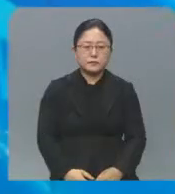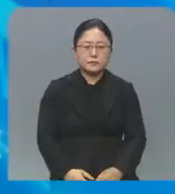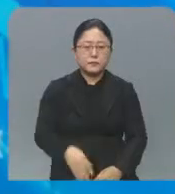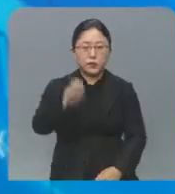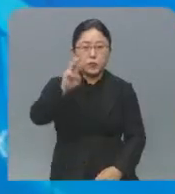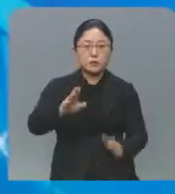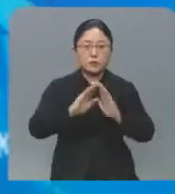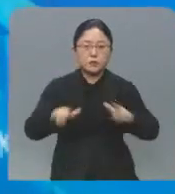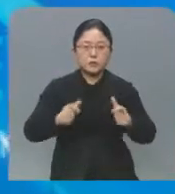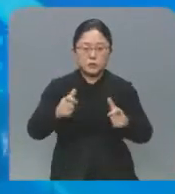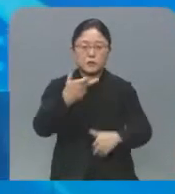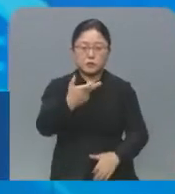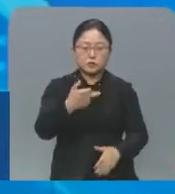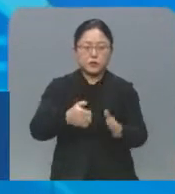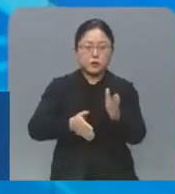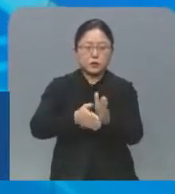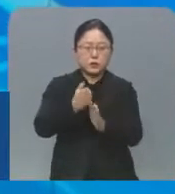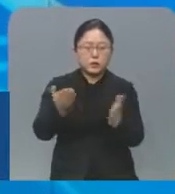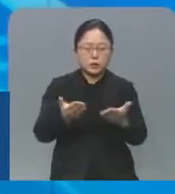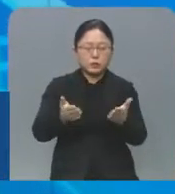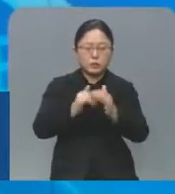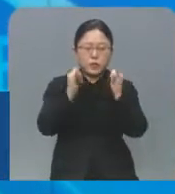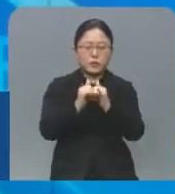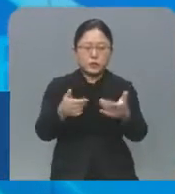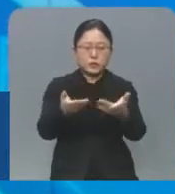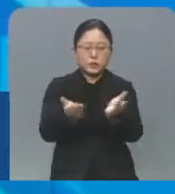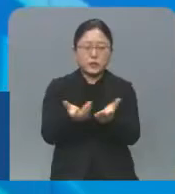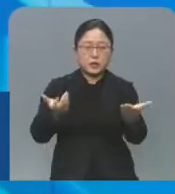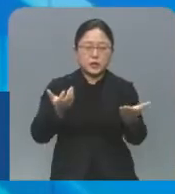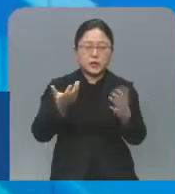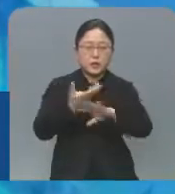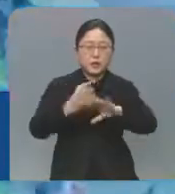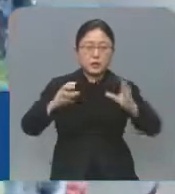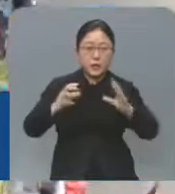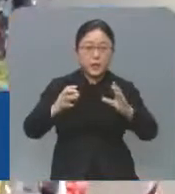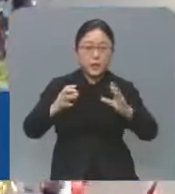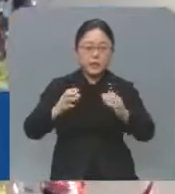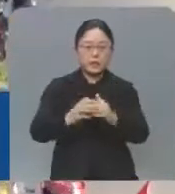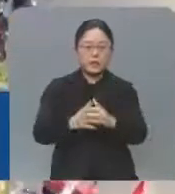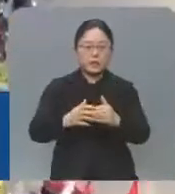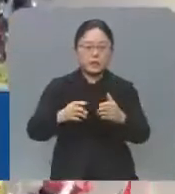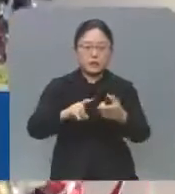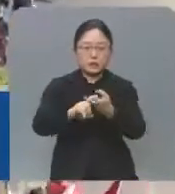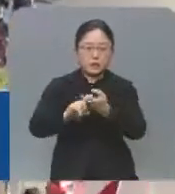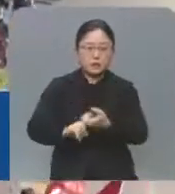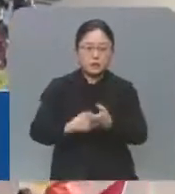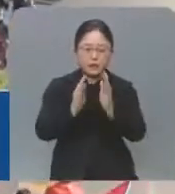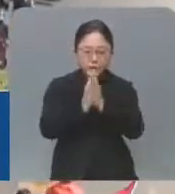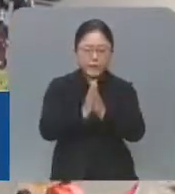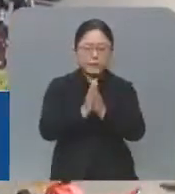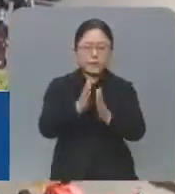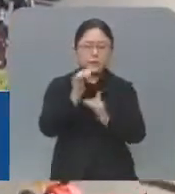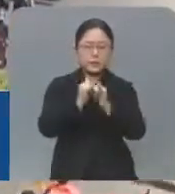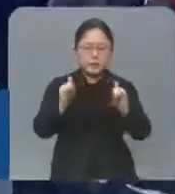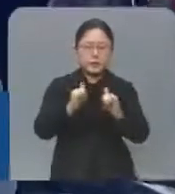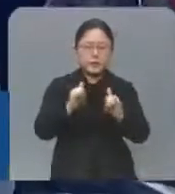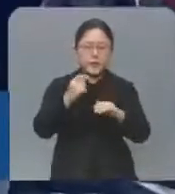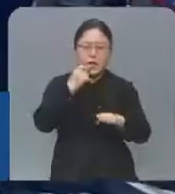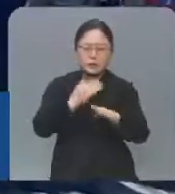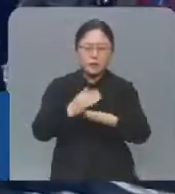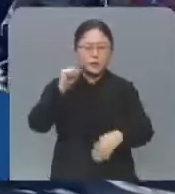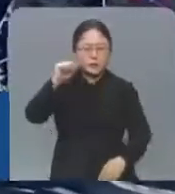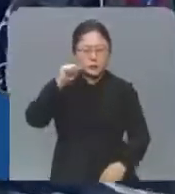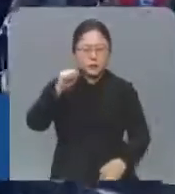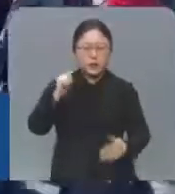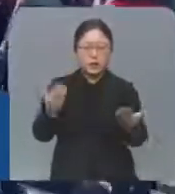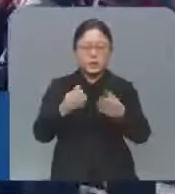관계에서는 지역 12개 노동 사회단체 로 구성된 이주노동자 인권 네트워크 는 성명을 내고 미얀마 시민들의 민주화 시위와 총